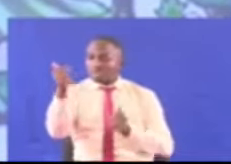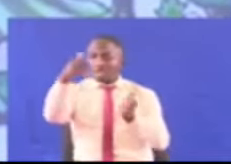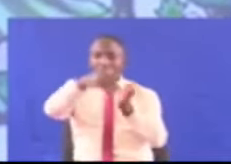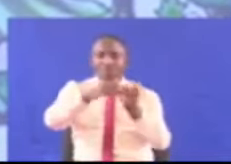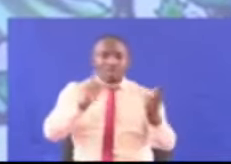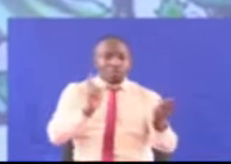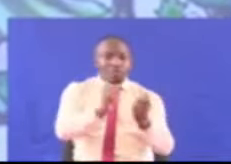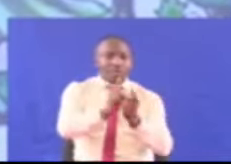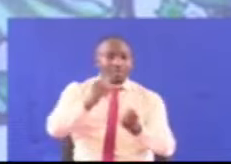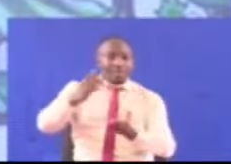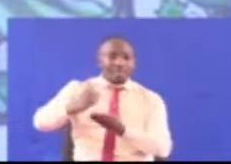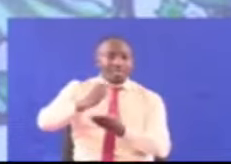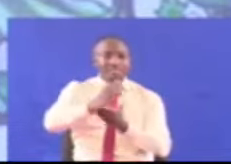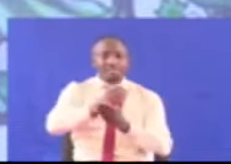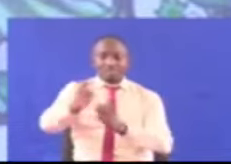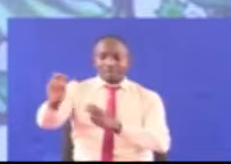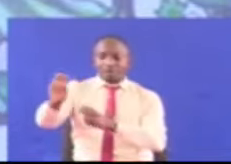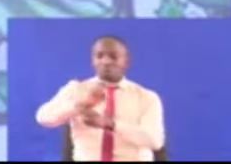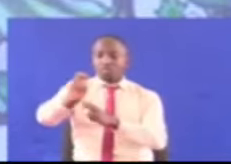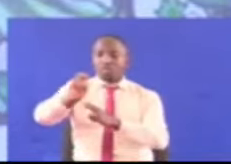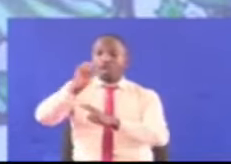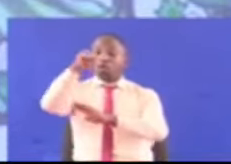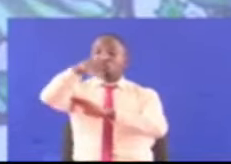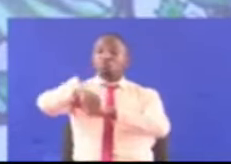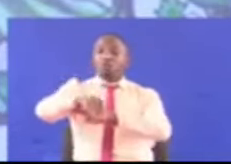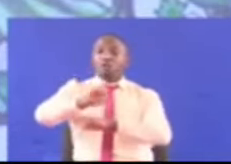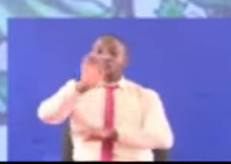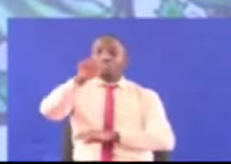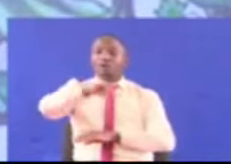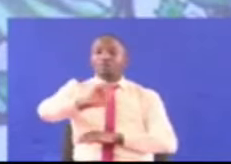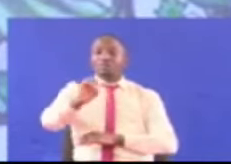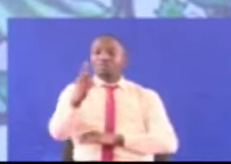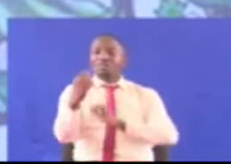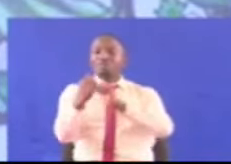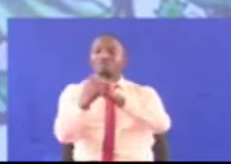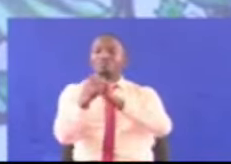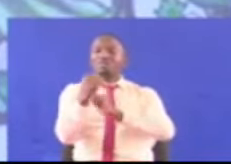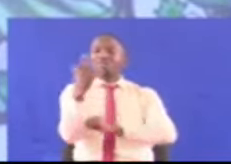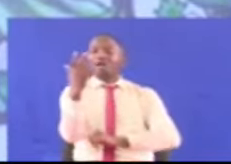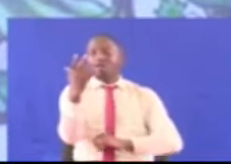nilipofika nilikutana na kesi ya kulinda kura 2015.